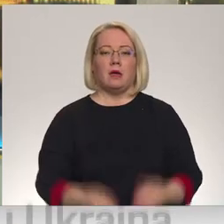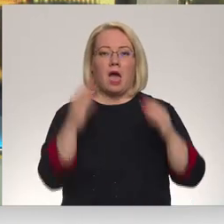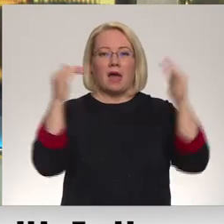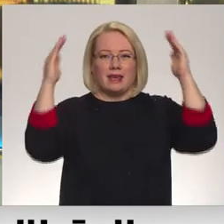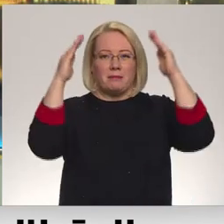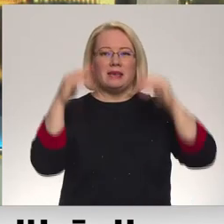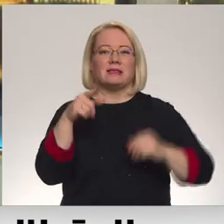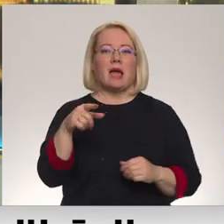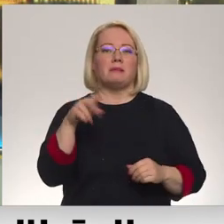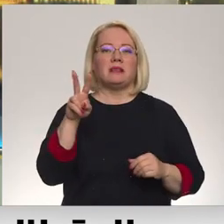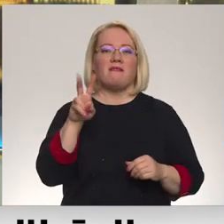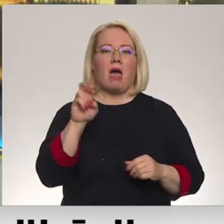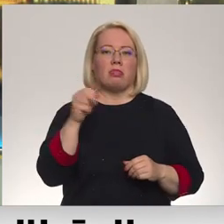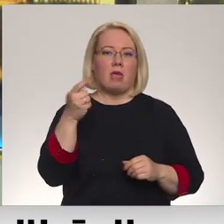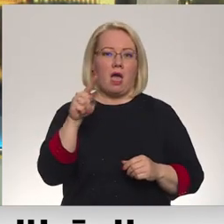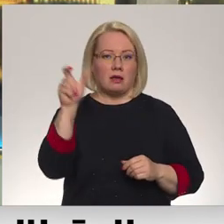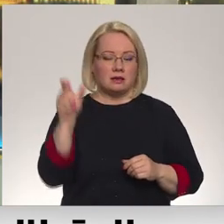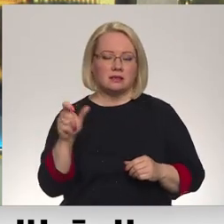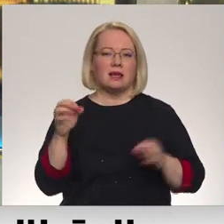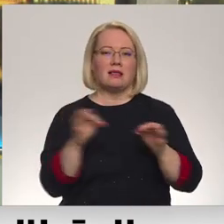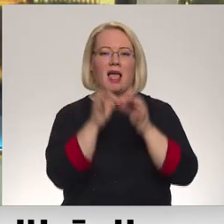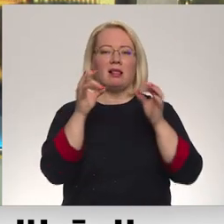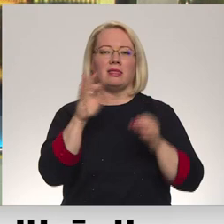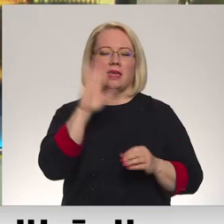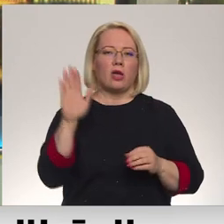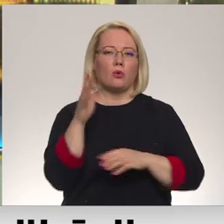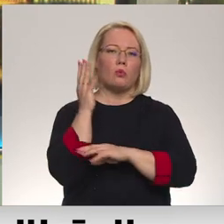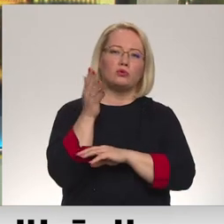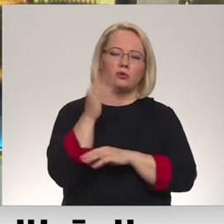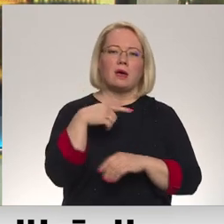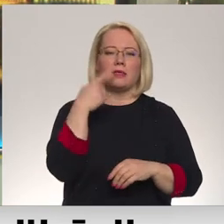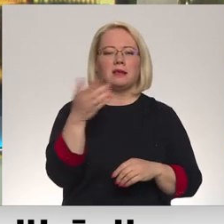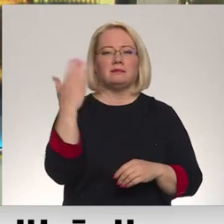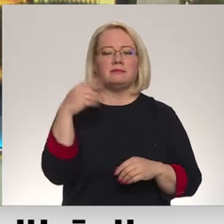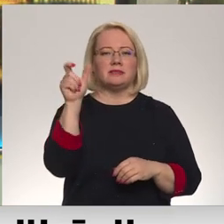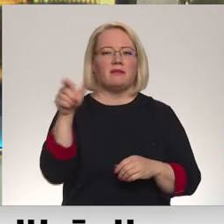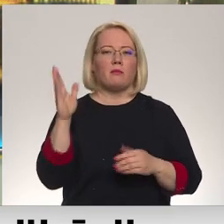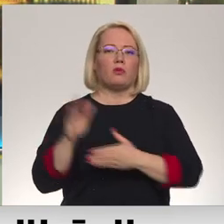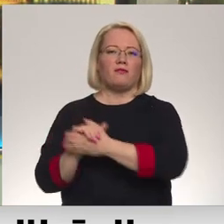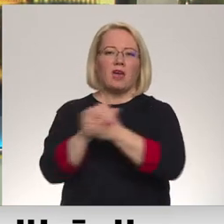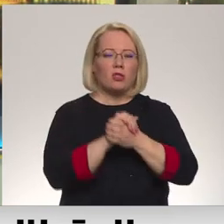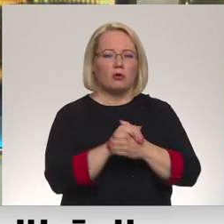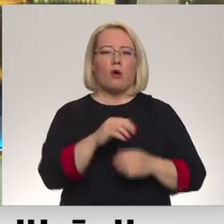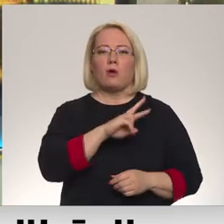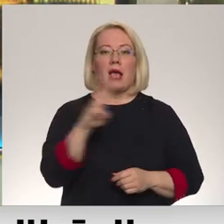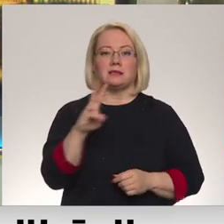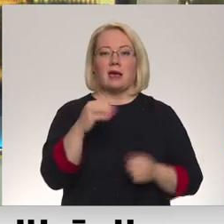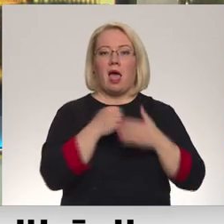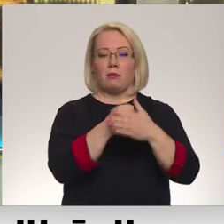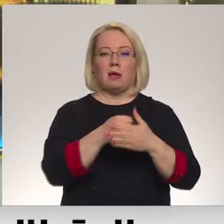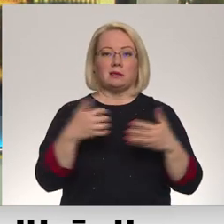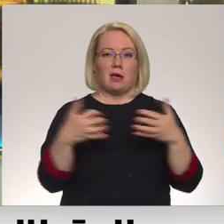Arhibiskaps Jānis Vanags lieldienu uzrunā aicina cilvēkus būt vienotiem un uzsvēra, ka katrs, kurš atbalsta karu Ukrainā,